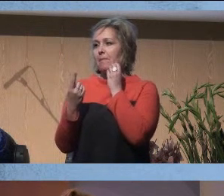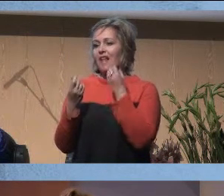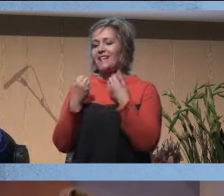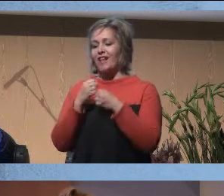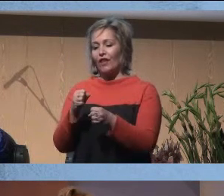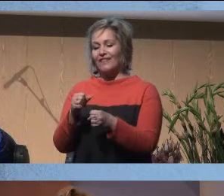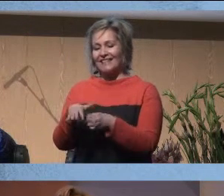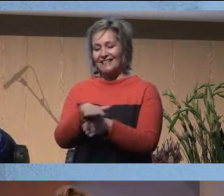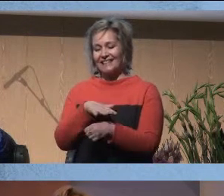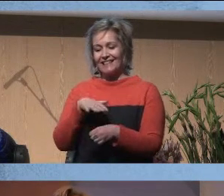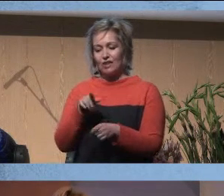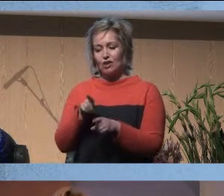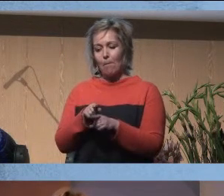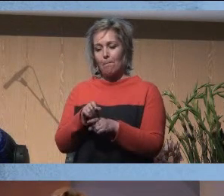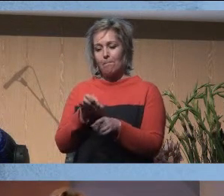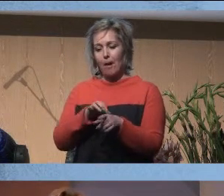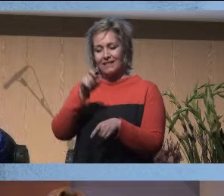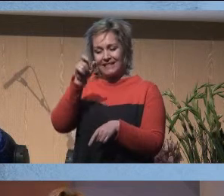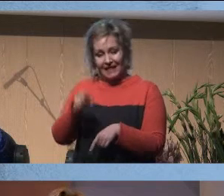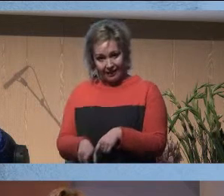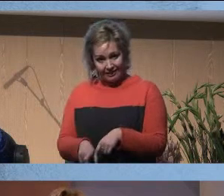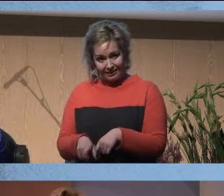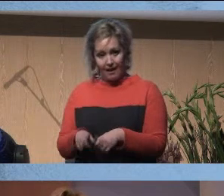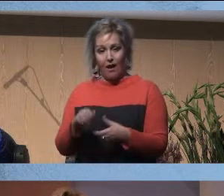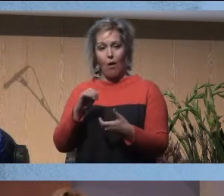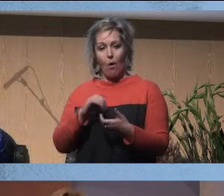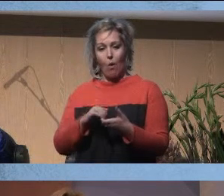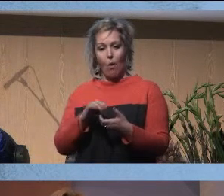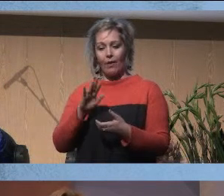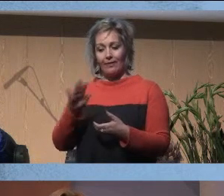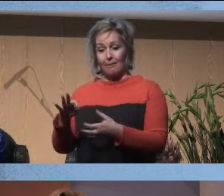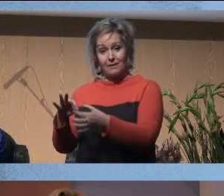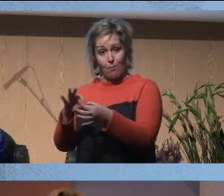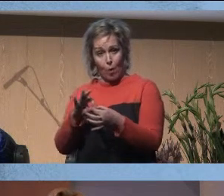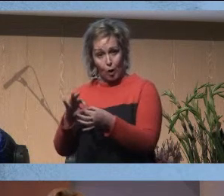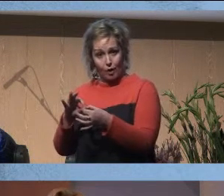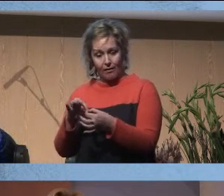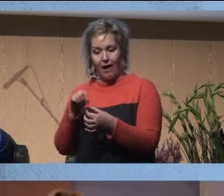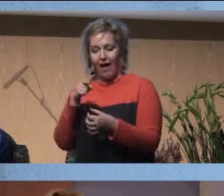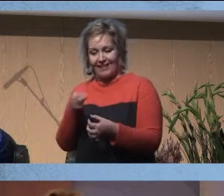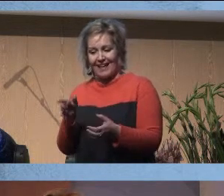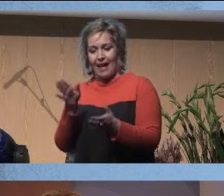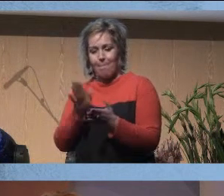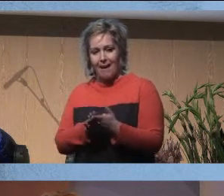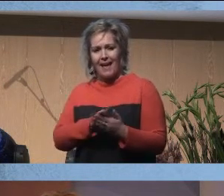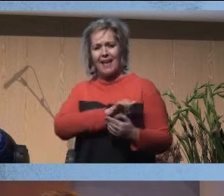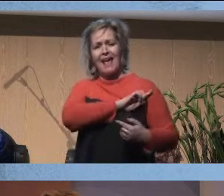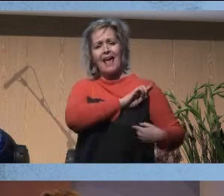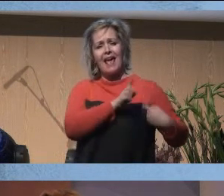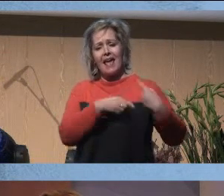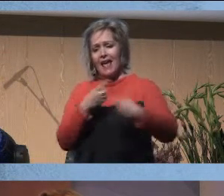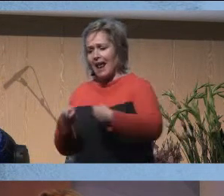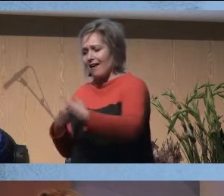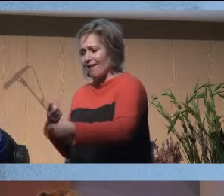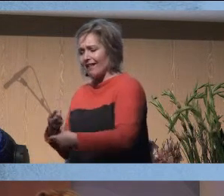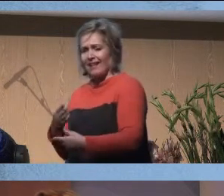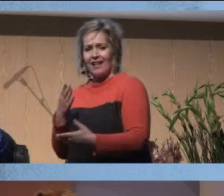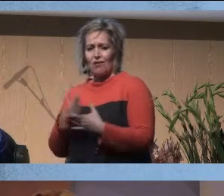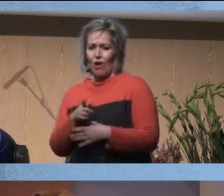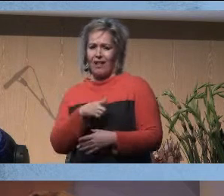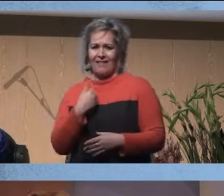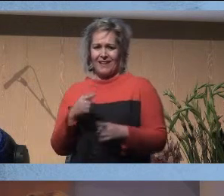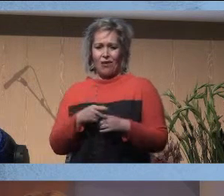satsing som pasientene og deres pårørende er med i hele veien. Det nytter ikke at vi